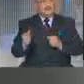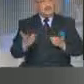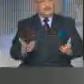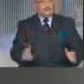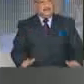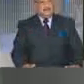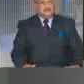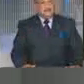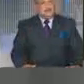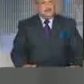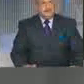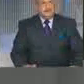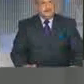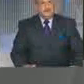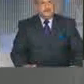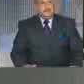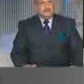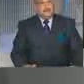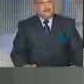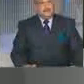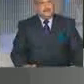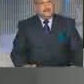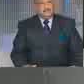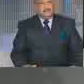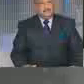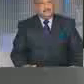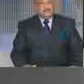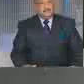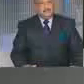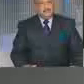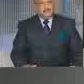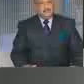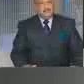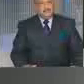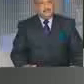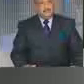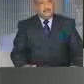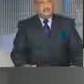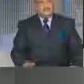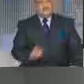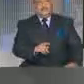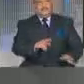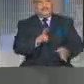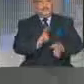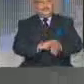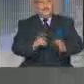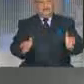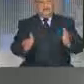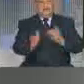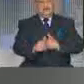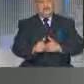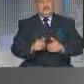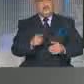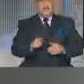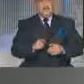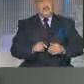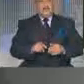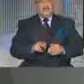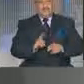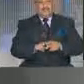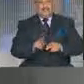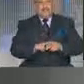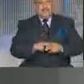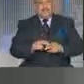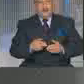بودنا أنه المسؤولين عن خط التمويل من الجانب الإيطالي يكونوا أعضاء في الهيئة اللي هي